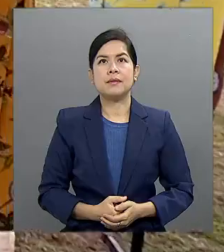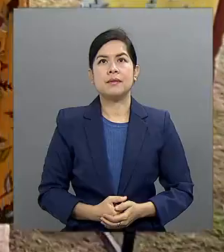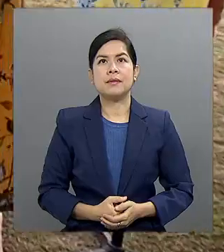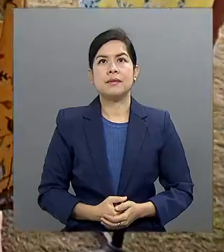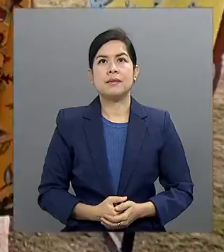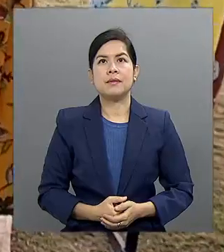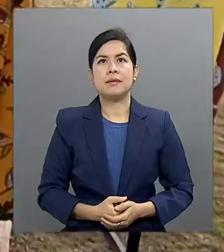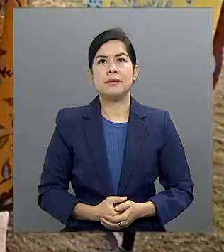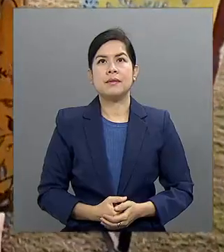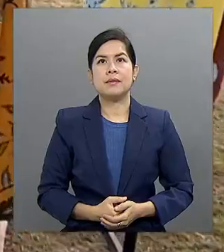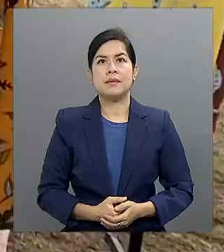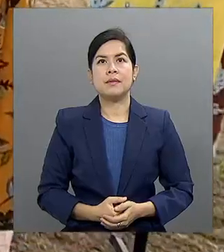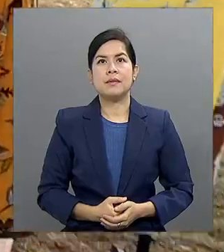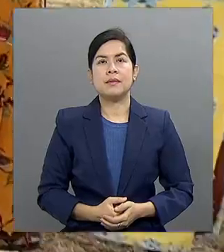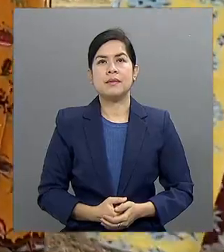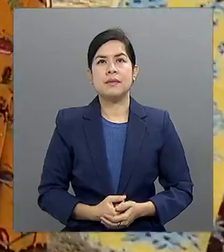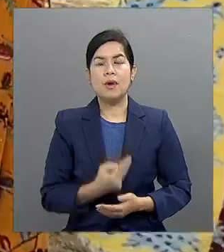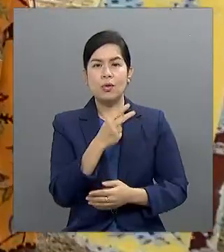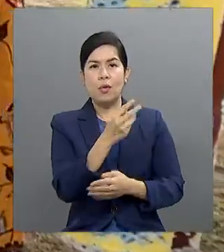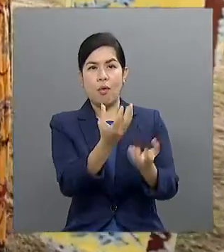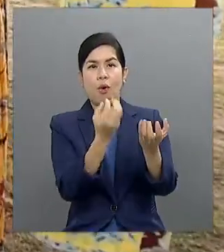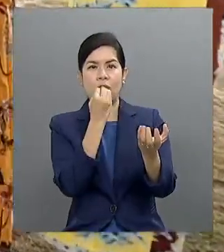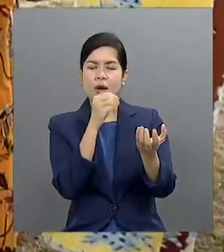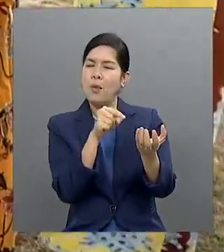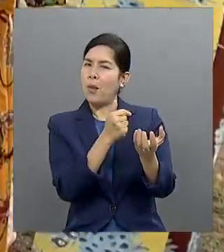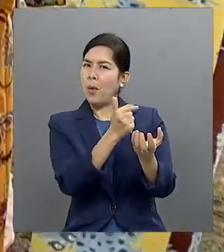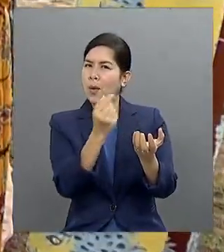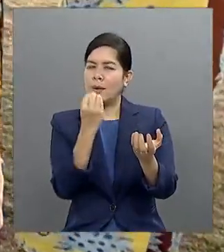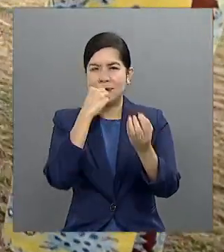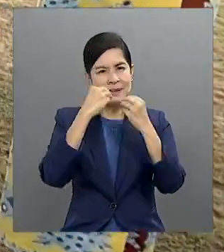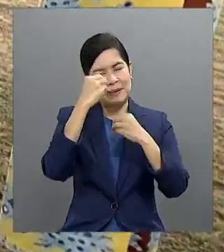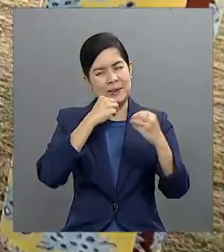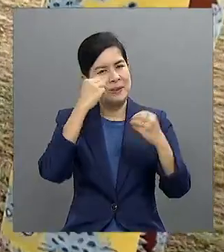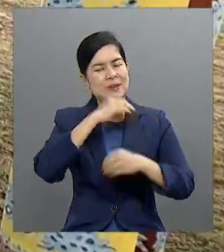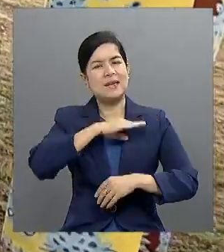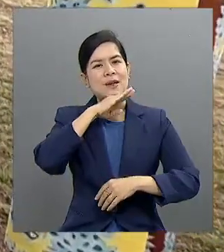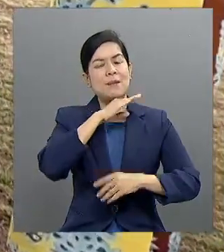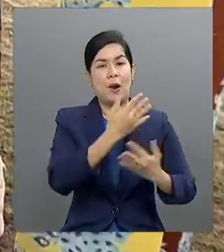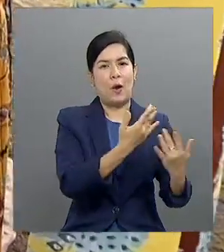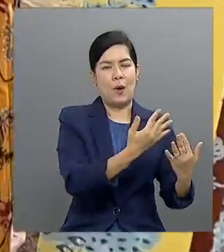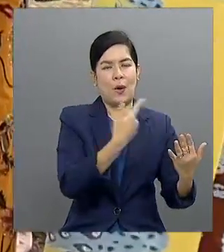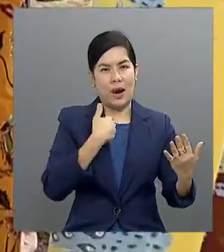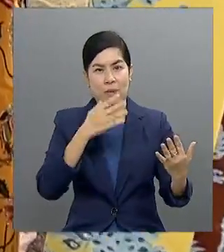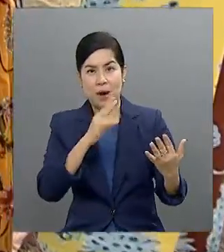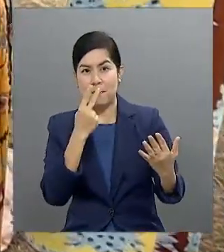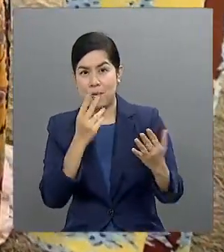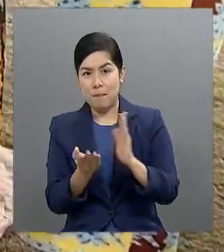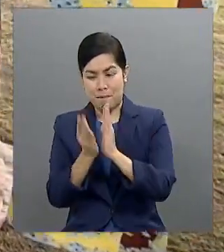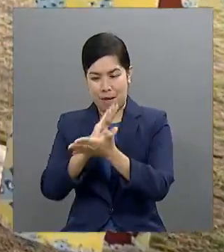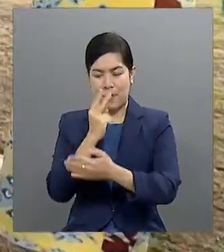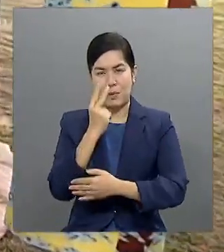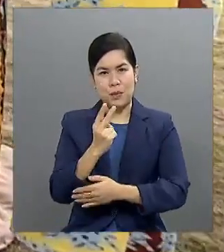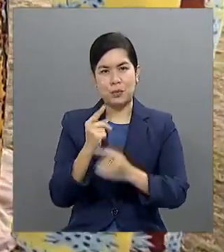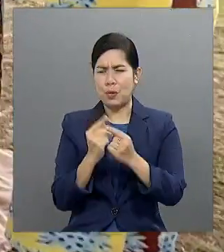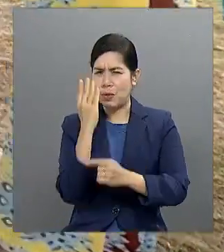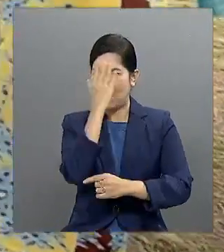หทางนู้นนี่กินกันอิ่มหนำสำราญมากคุณผู้ชมคะพักการกินก่อนมาดูเครื่องประดับของสวยของงามและการแต่งกายอันเป็น